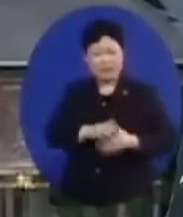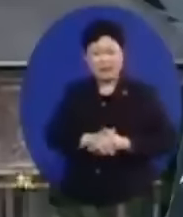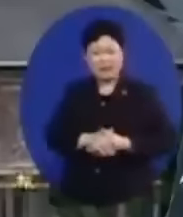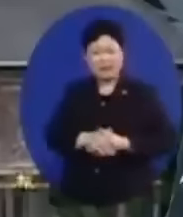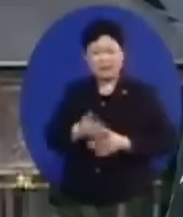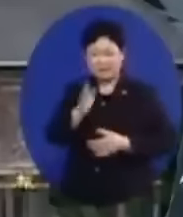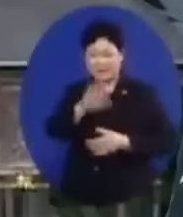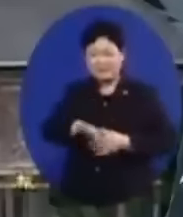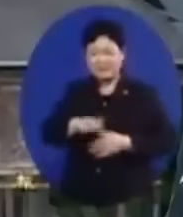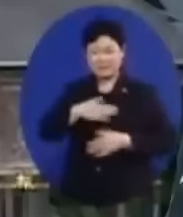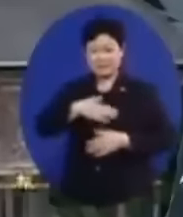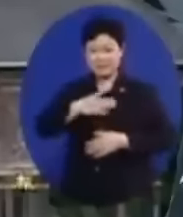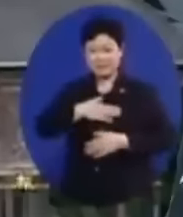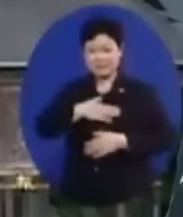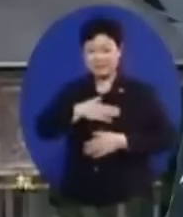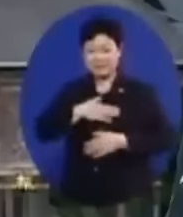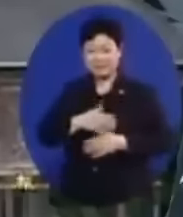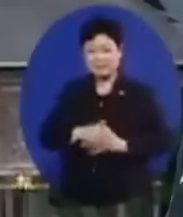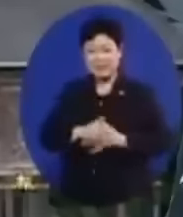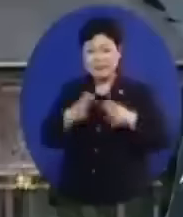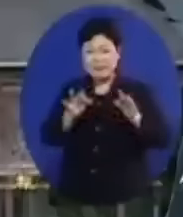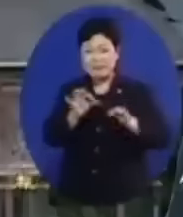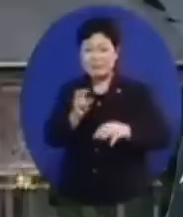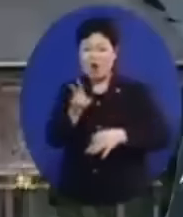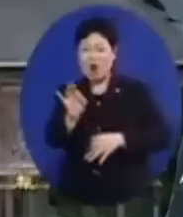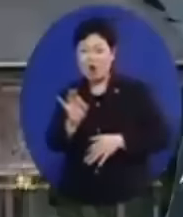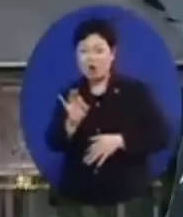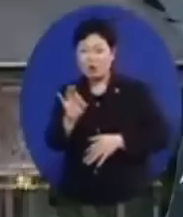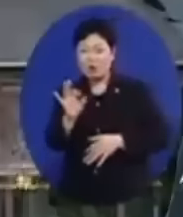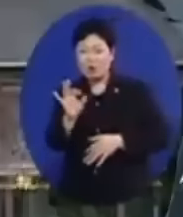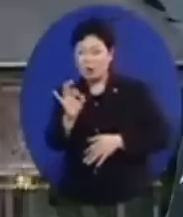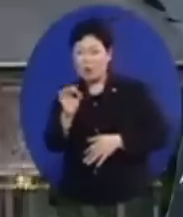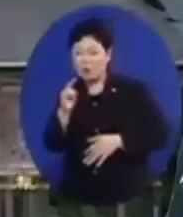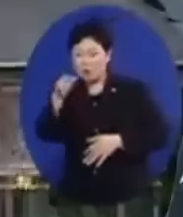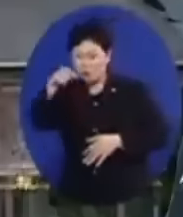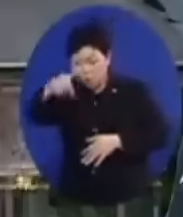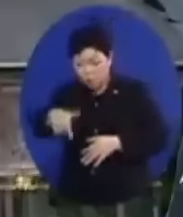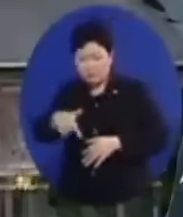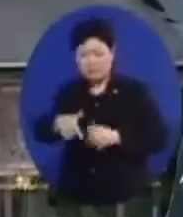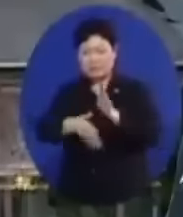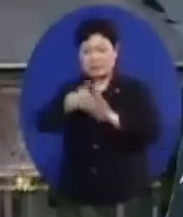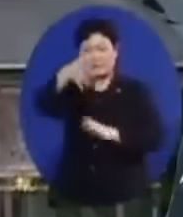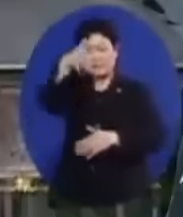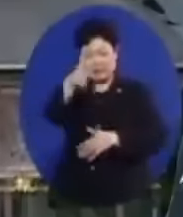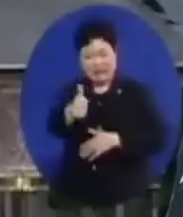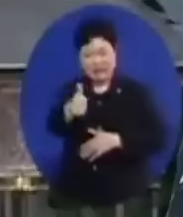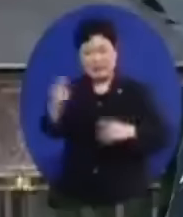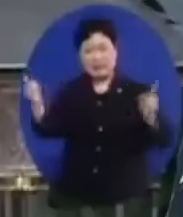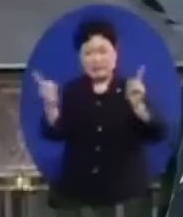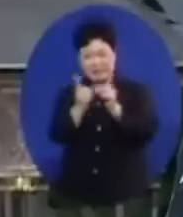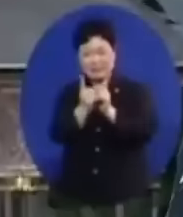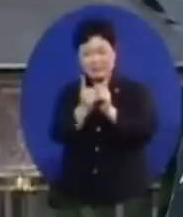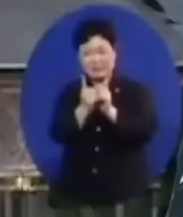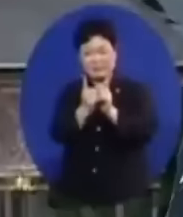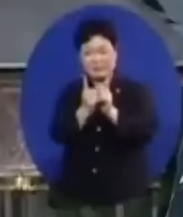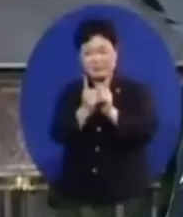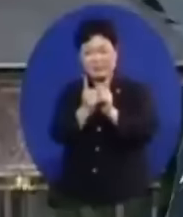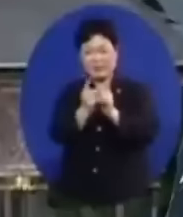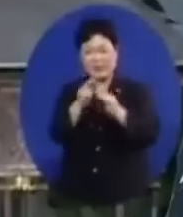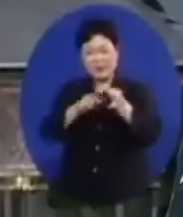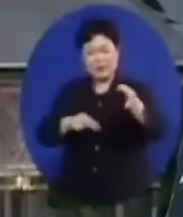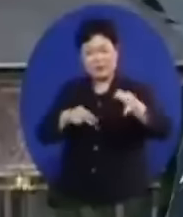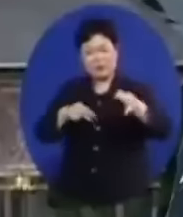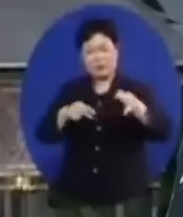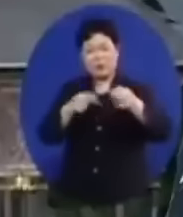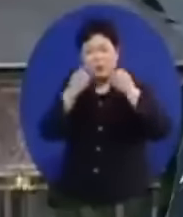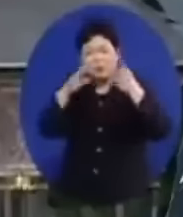그래서 내가 김현욱 시장을 찾아갔습니다. 김현욱 시장을 만나가지고 그 여의도